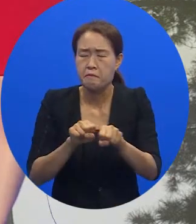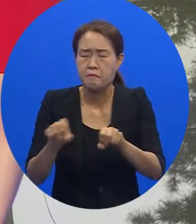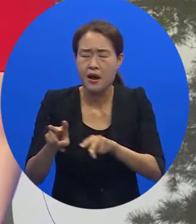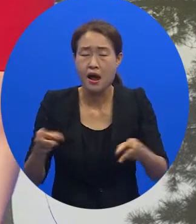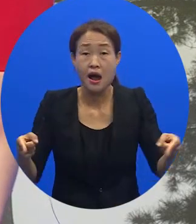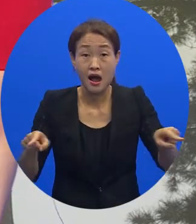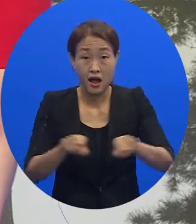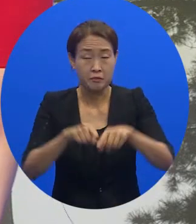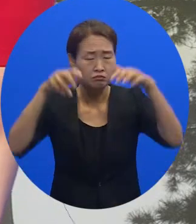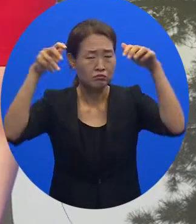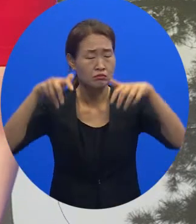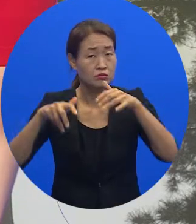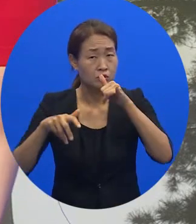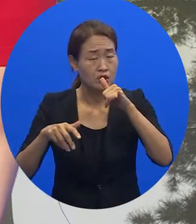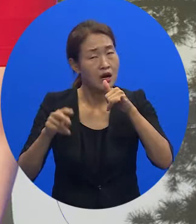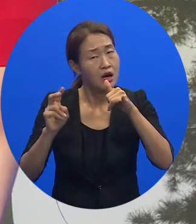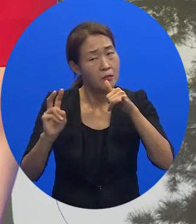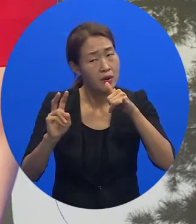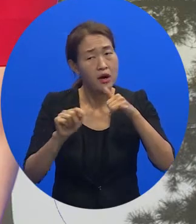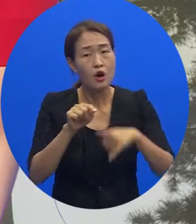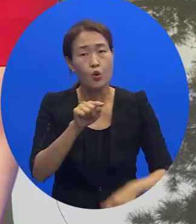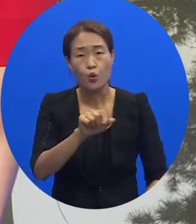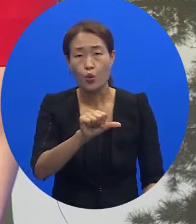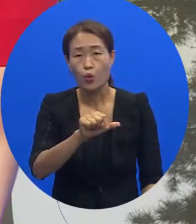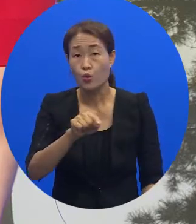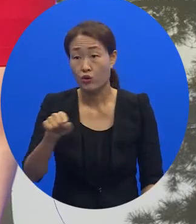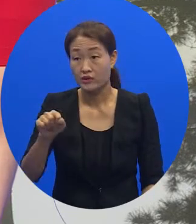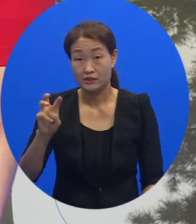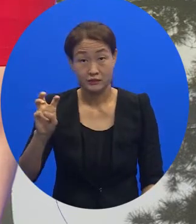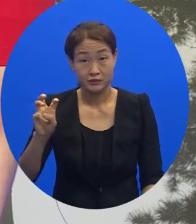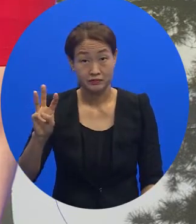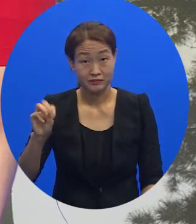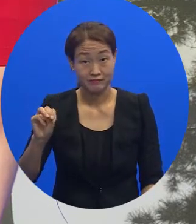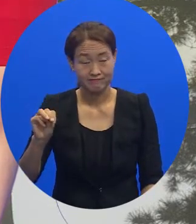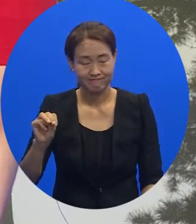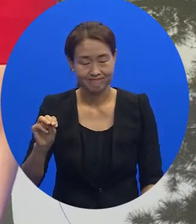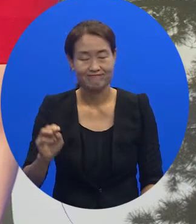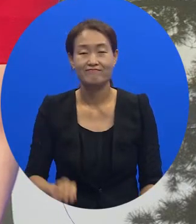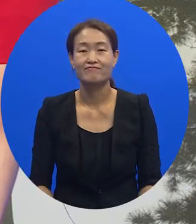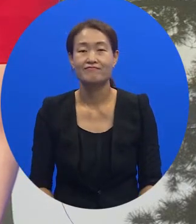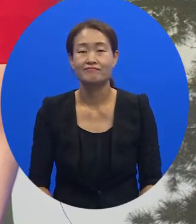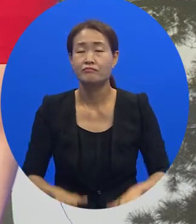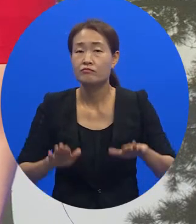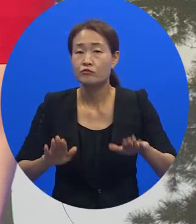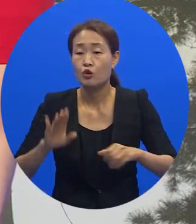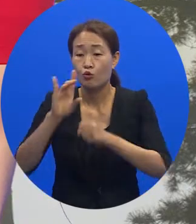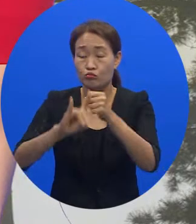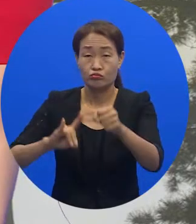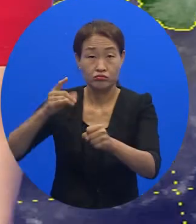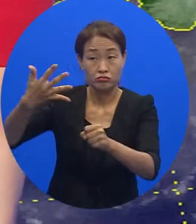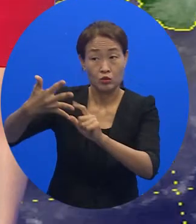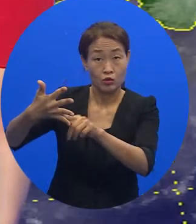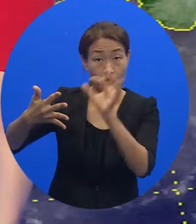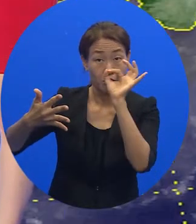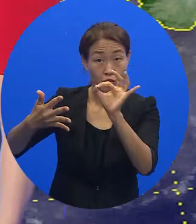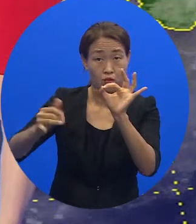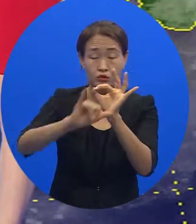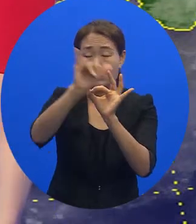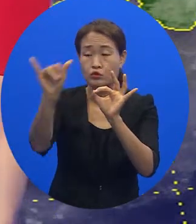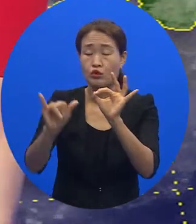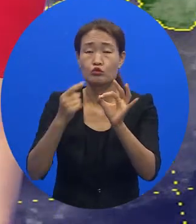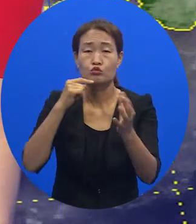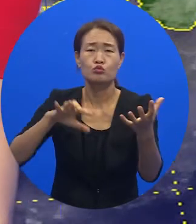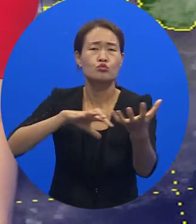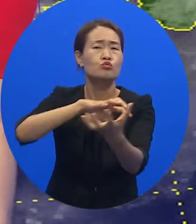소나기가 오겠는데요. 예상되는 비의 양은 5에서 30mm입니다. 현재 위성 영상 보시면 전국에